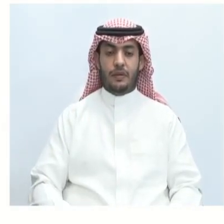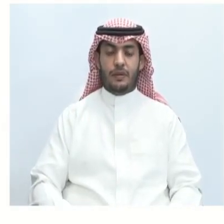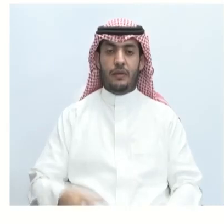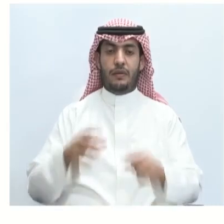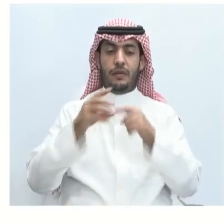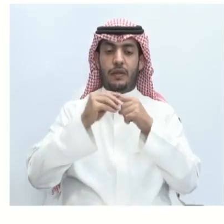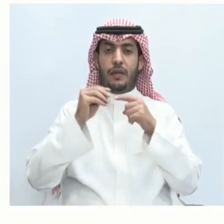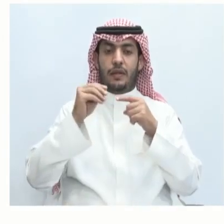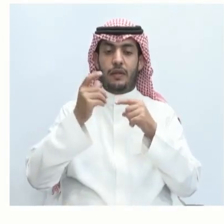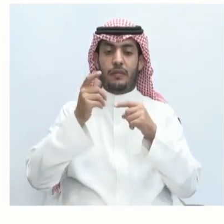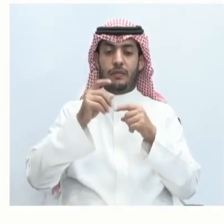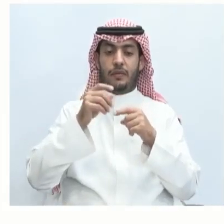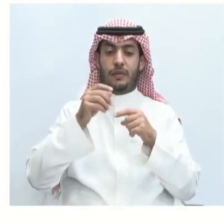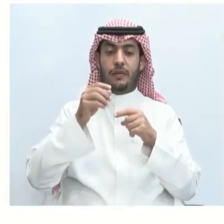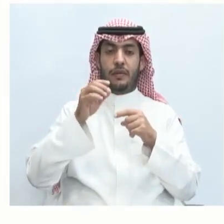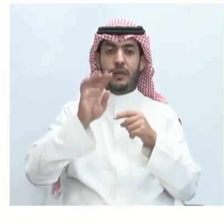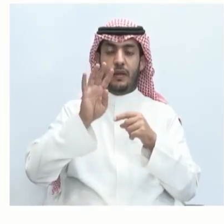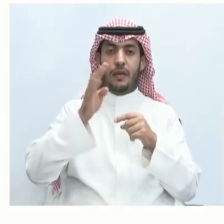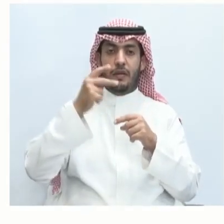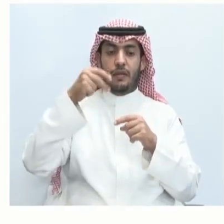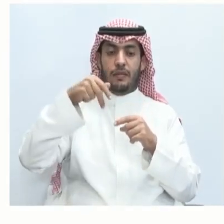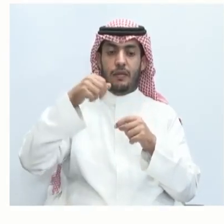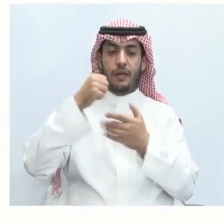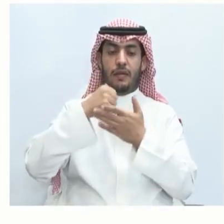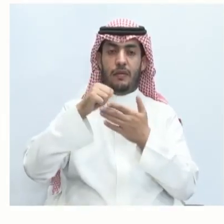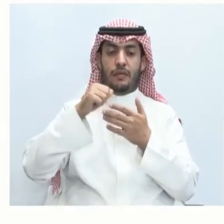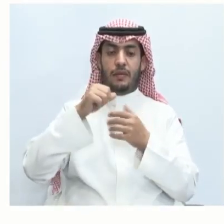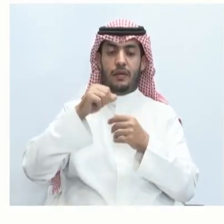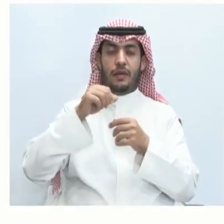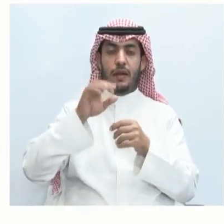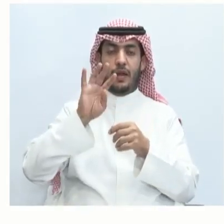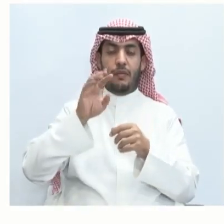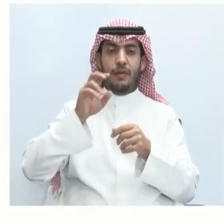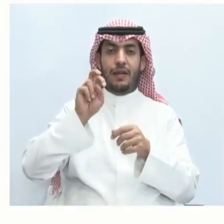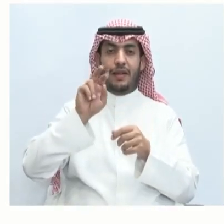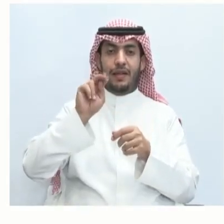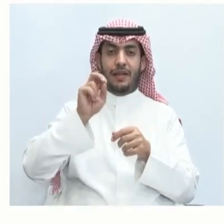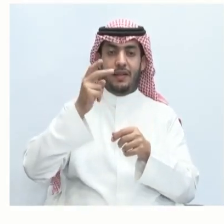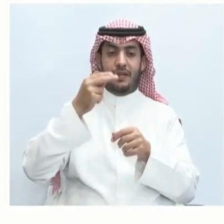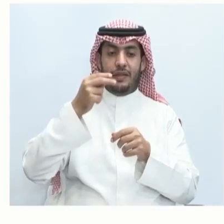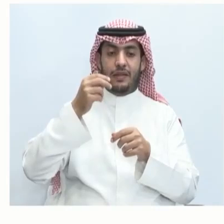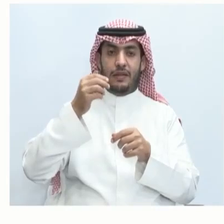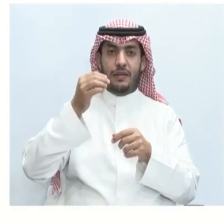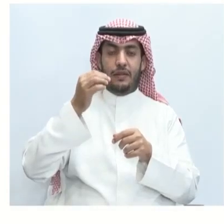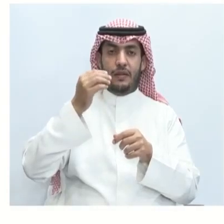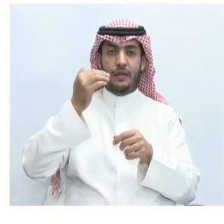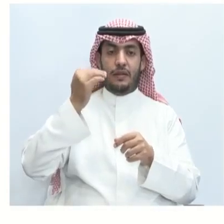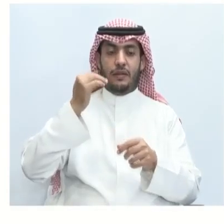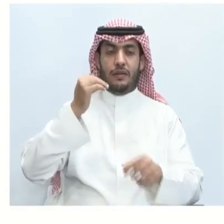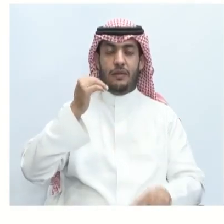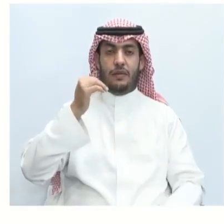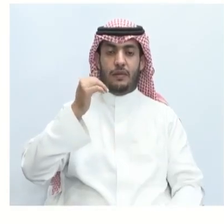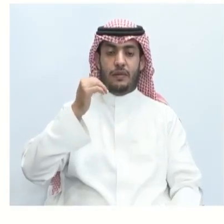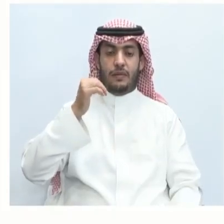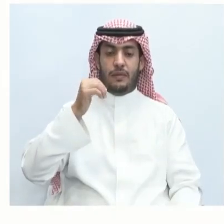نطرح منها كم اربعه اثمان معنى ذلك ساقوم بحذف اربع قطع من الاثمان صح ولا لا قمنا بحذفها